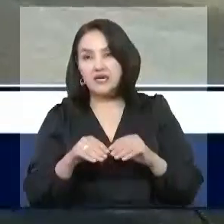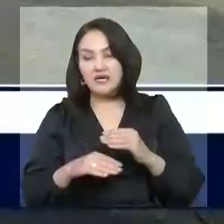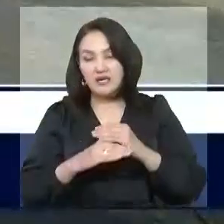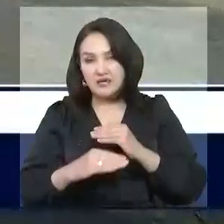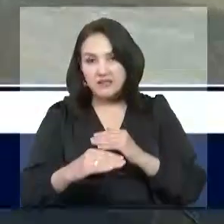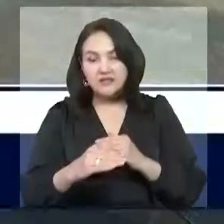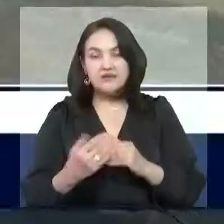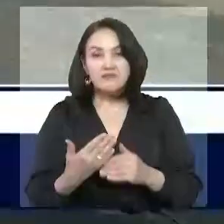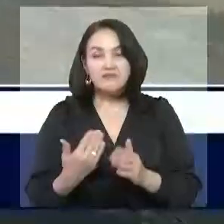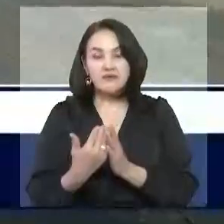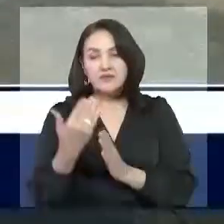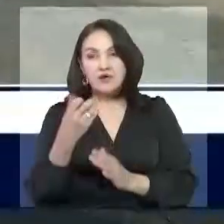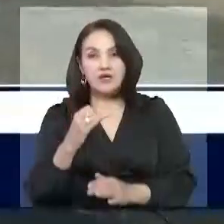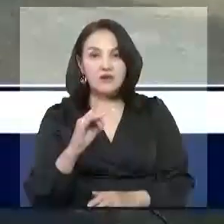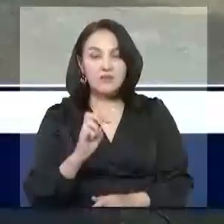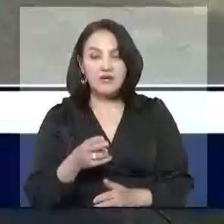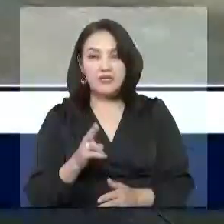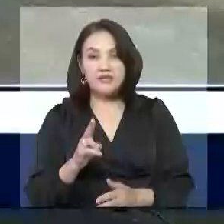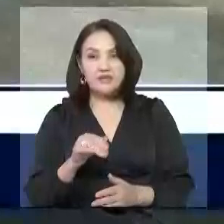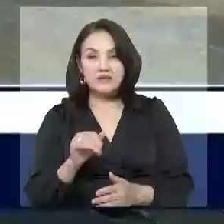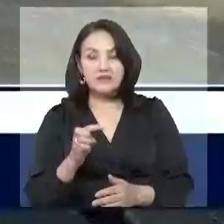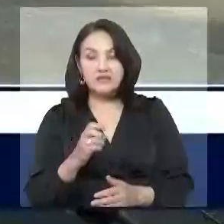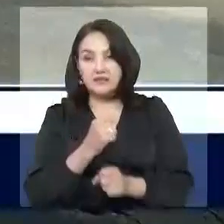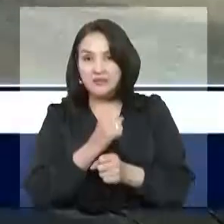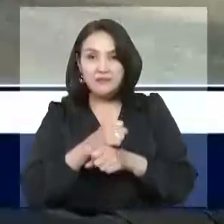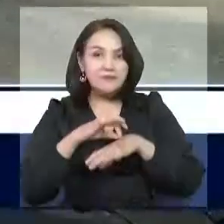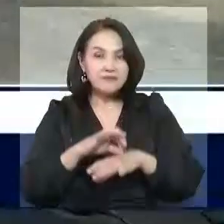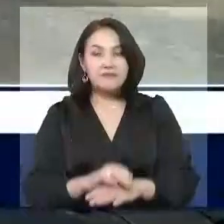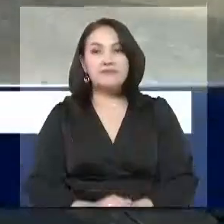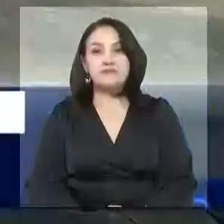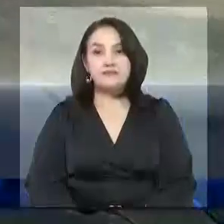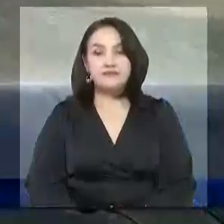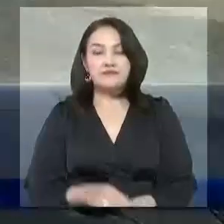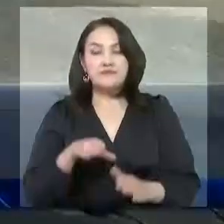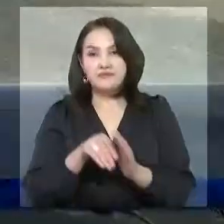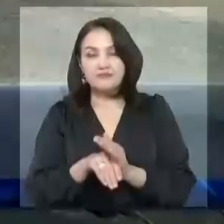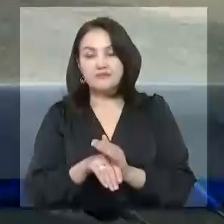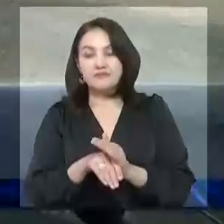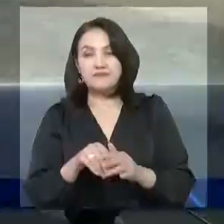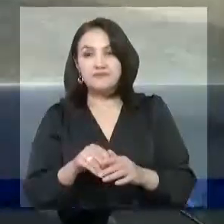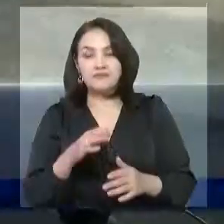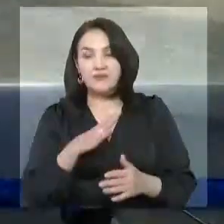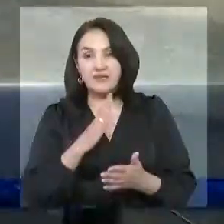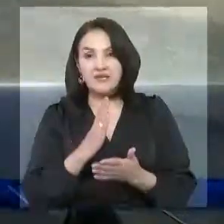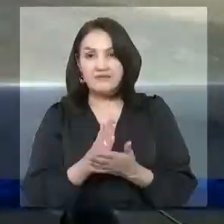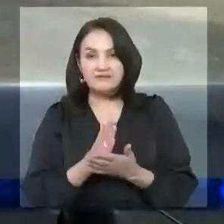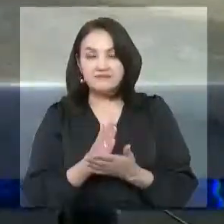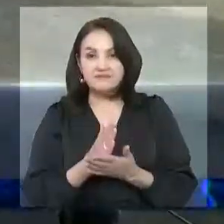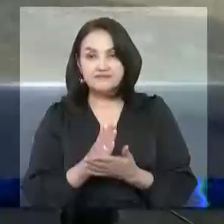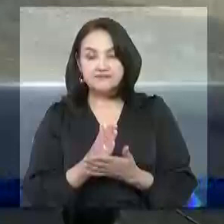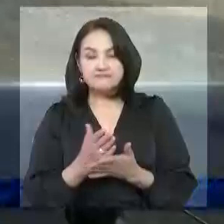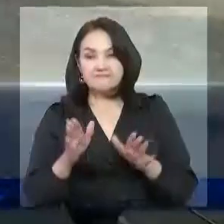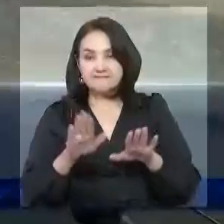асфальттың жамалғанын жоғары қабатын тегісте қабатын салу жұмыстарын жүргізіп жатыр. Қосымша арасындағы